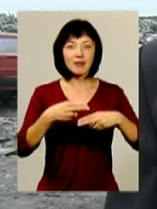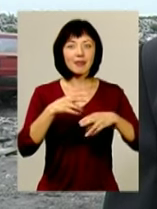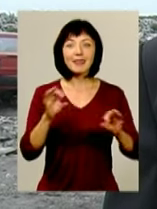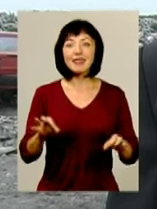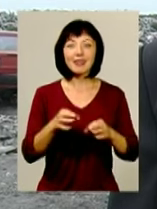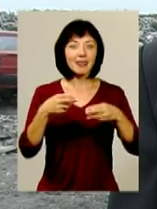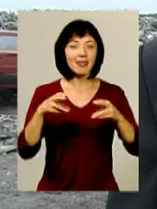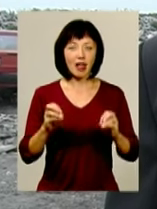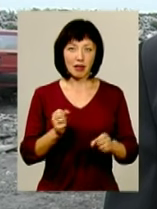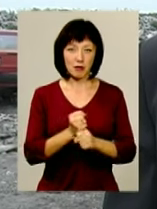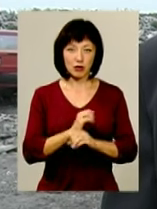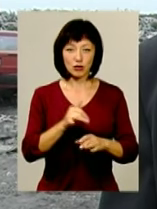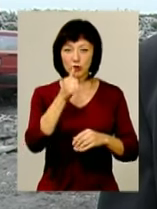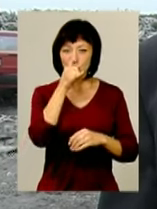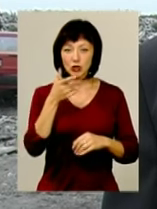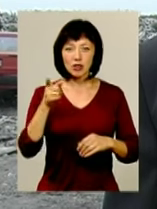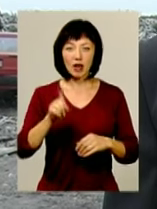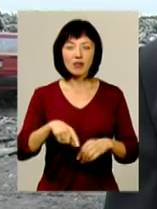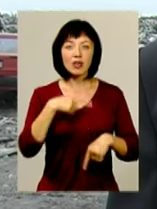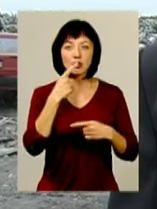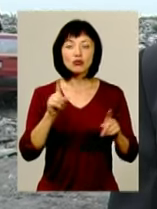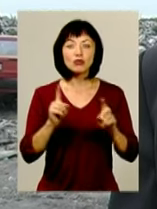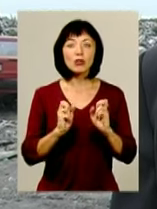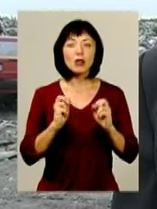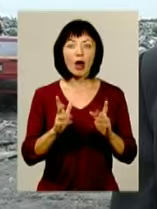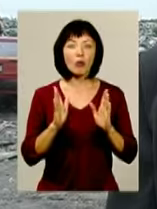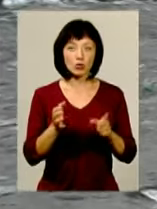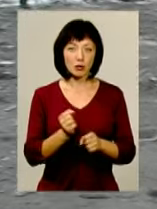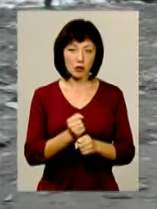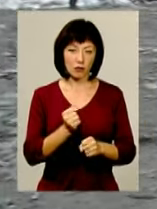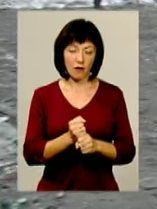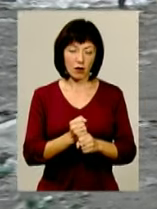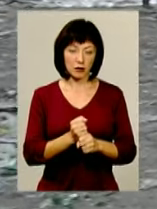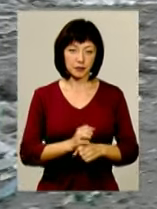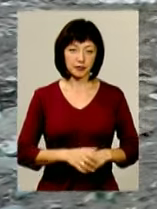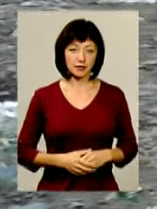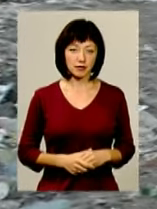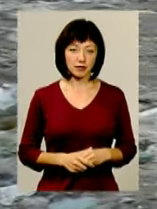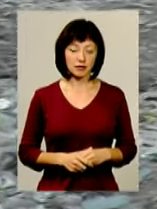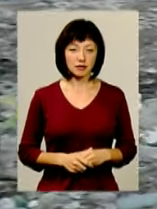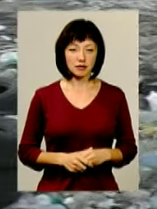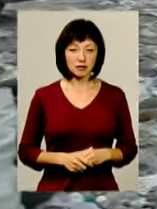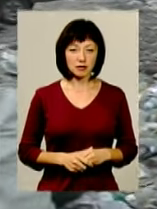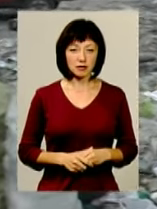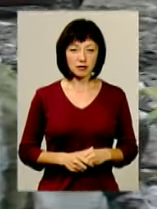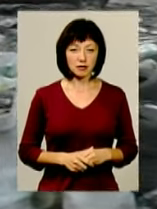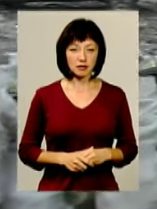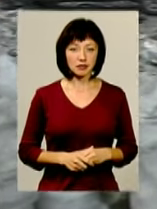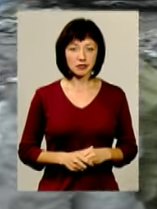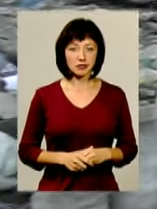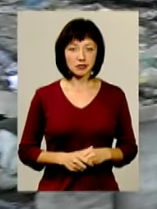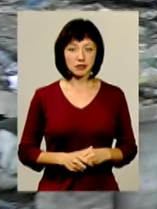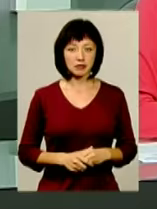працюють. Тобто вони не можуть навіть казати, що і як буде працювати. Світлана Золота, Михайло Габрух для інформаційного